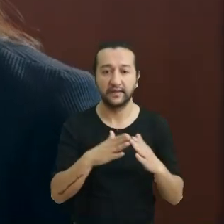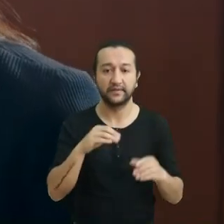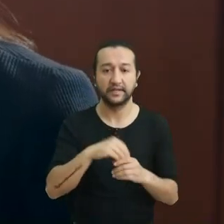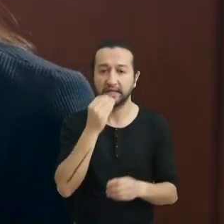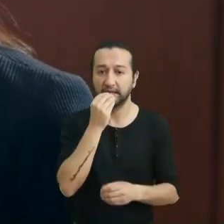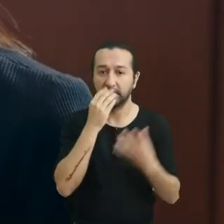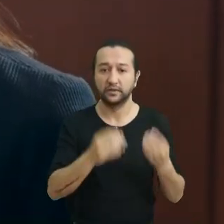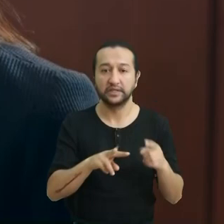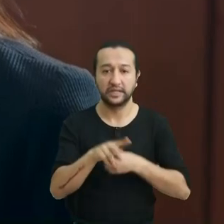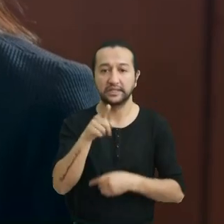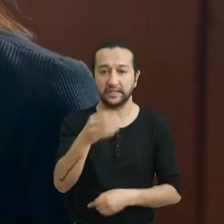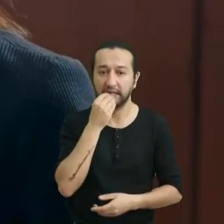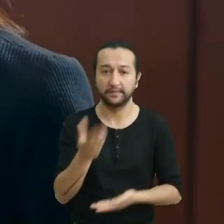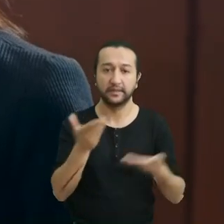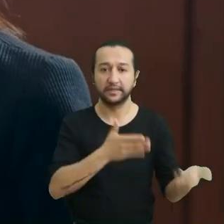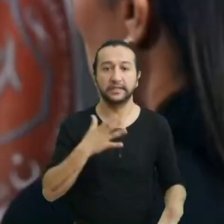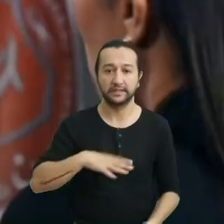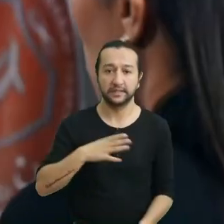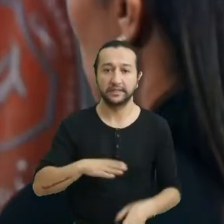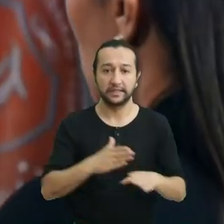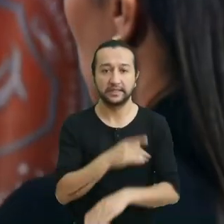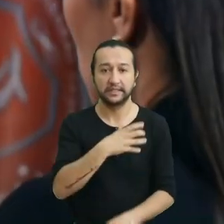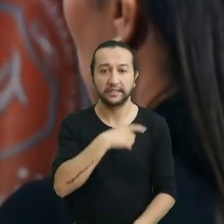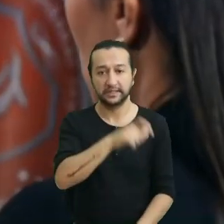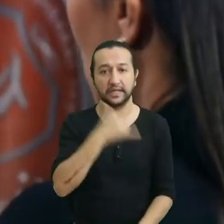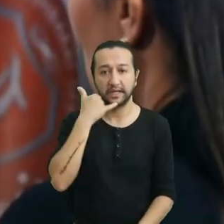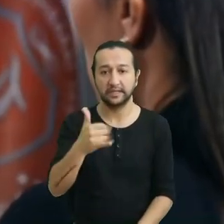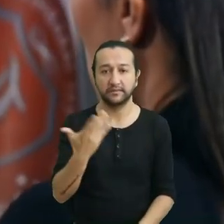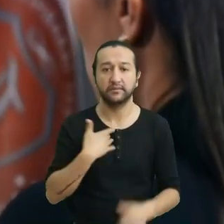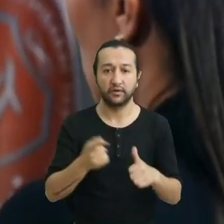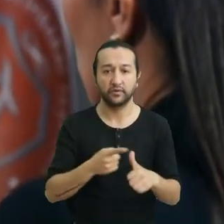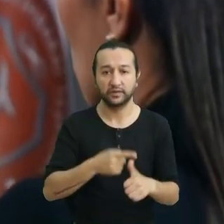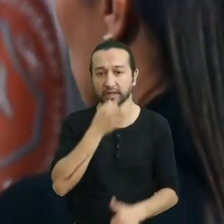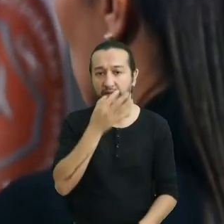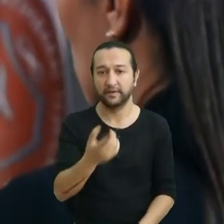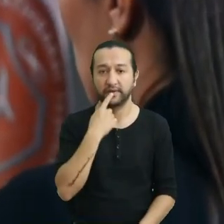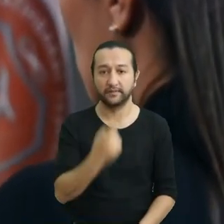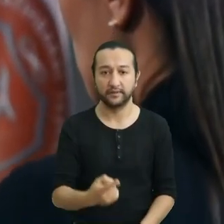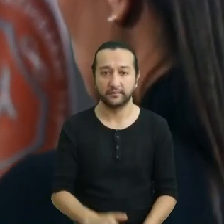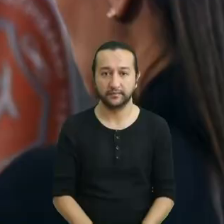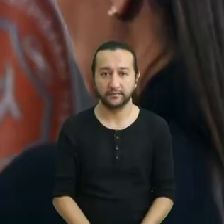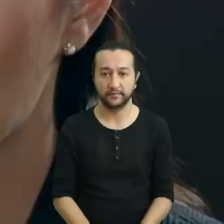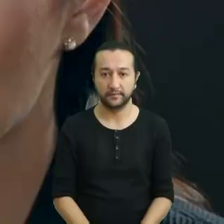yiyeceğiz. Yağız senin de gelmeni istedi. Gerçi kendi seni arayacak ama ben önceden haber vereyim dedim.